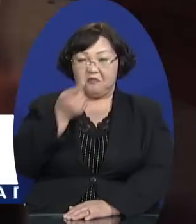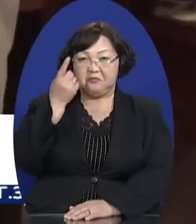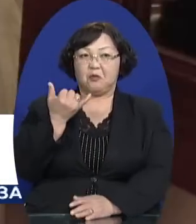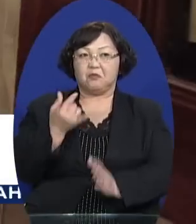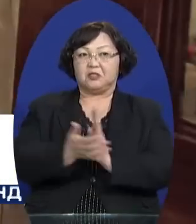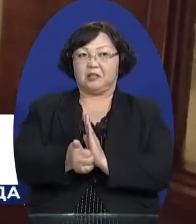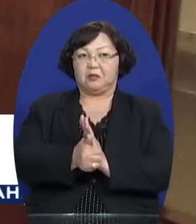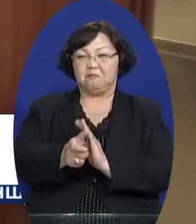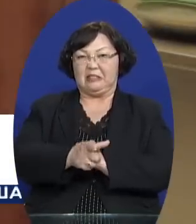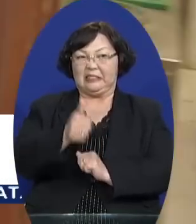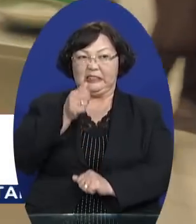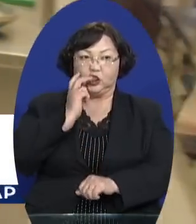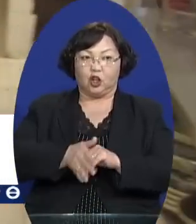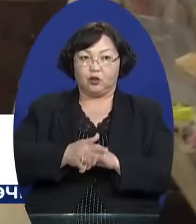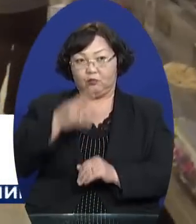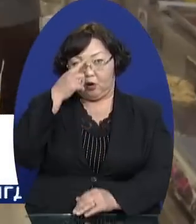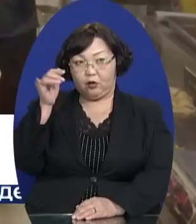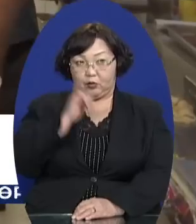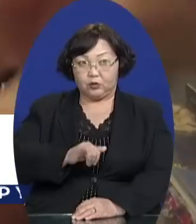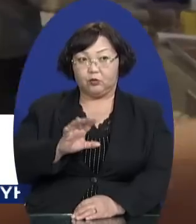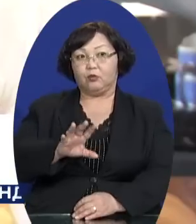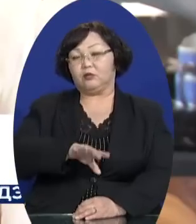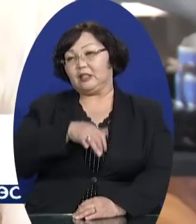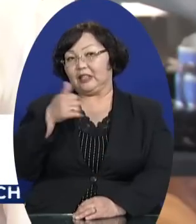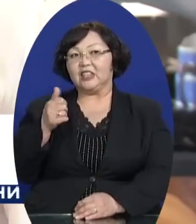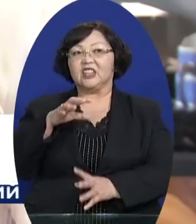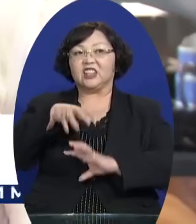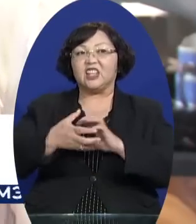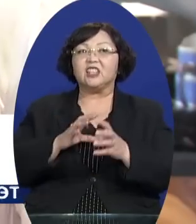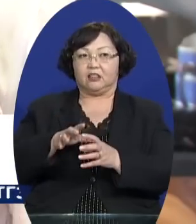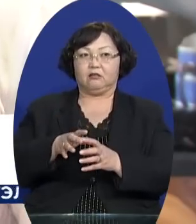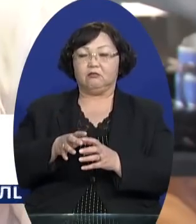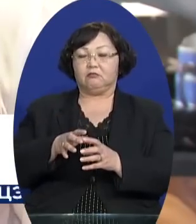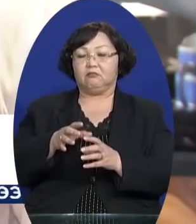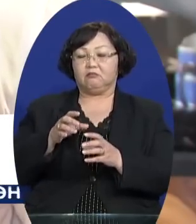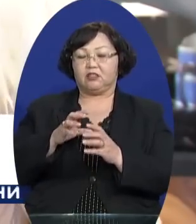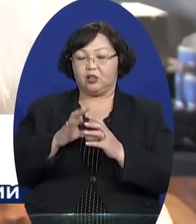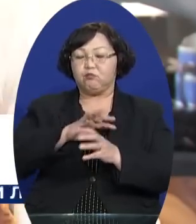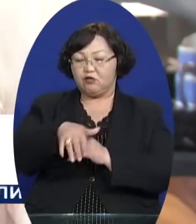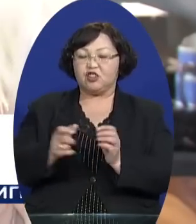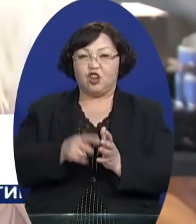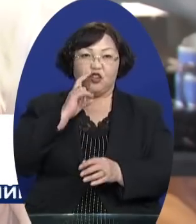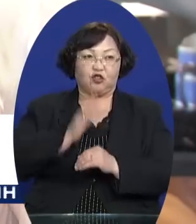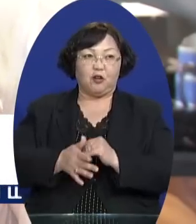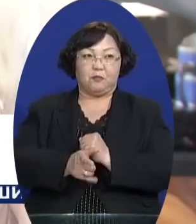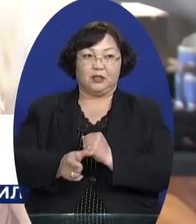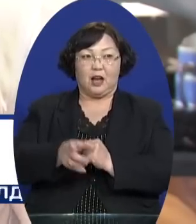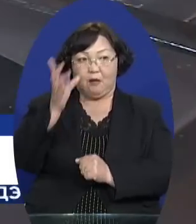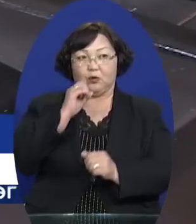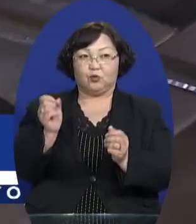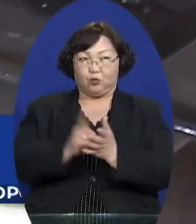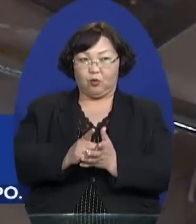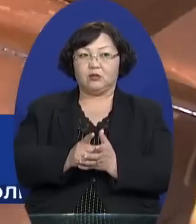одоо Монголд төдийгүй дэлхийд аяар айгүй эрэлт хэрэгцээ ихтэй болж байгаа. Тогооч мэрэгчл яг юунд үнцэнтэй байдаг вэ гэхээр нэг газараа тууштай ажиллах